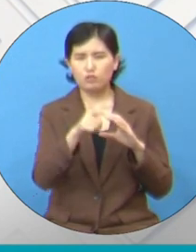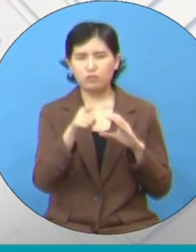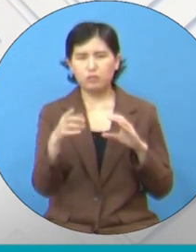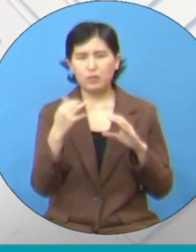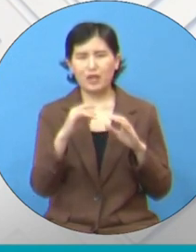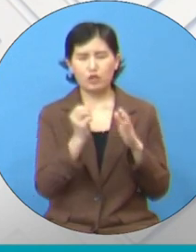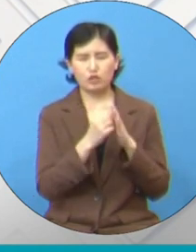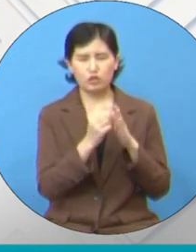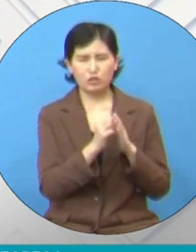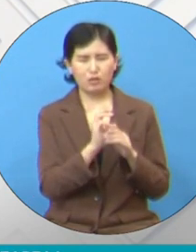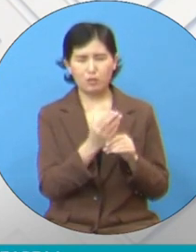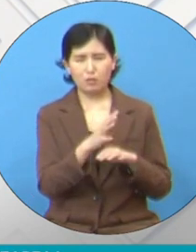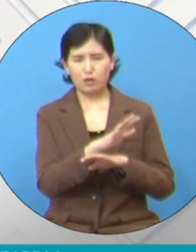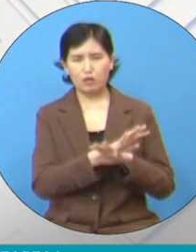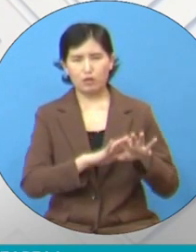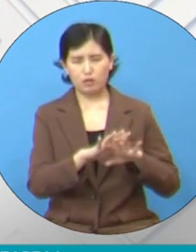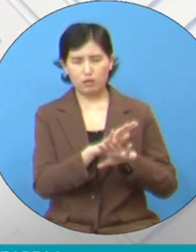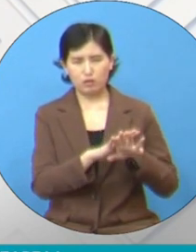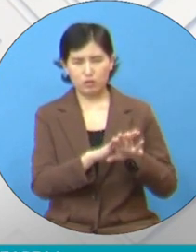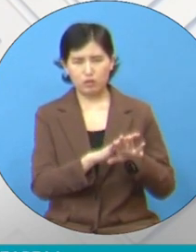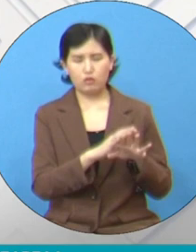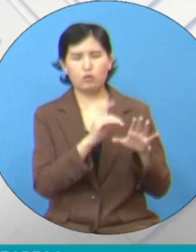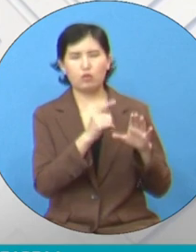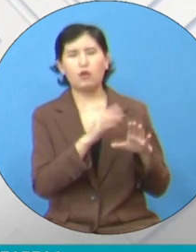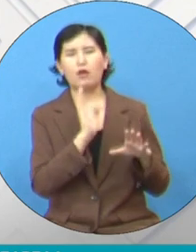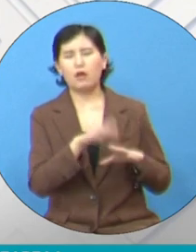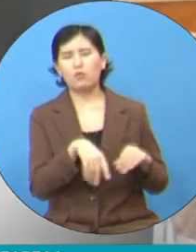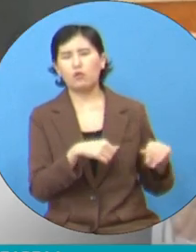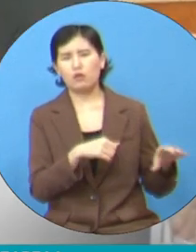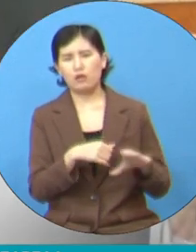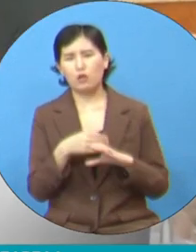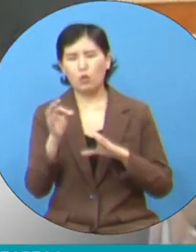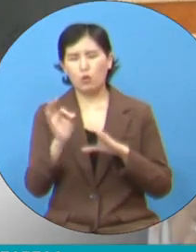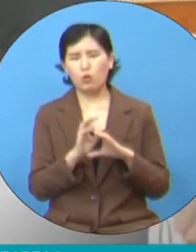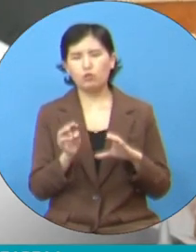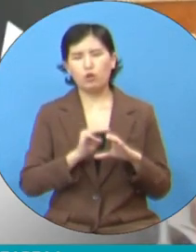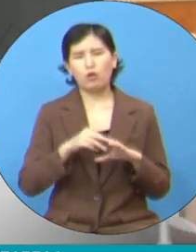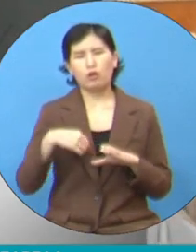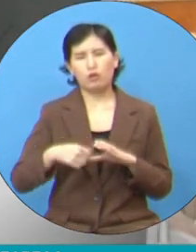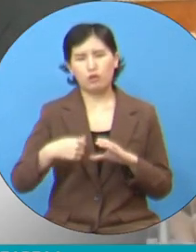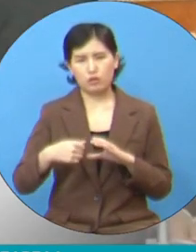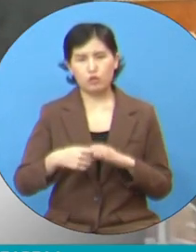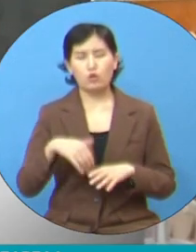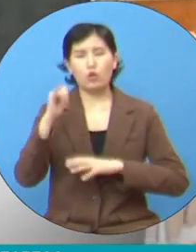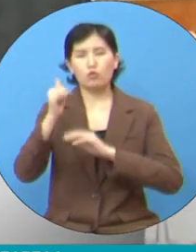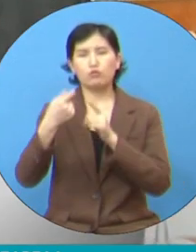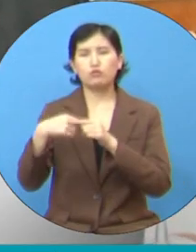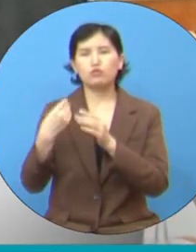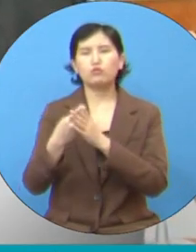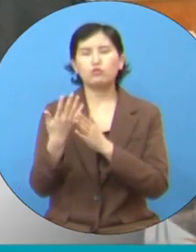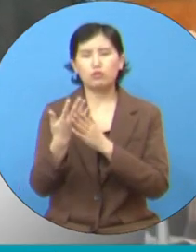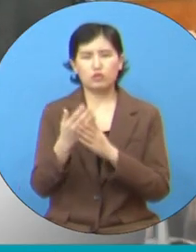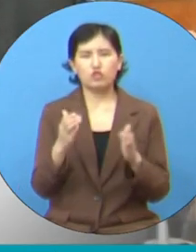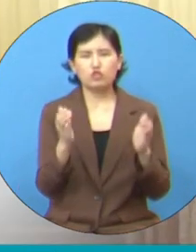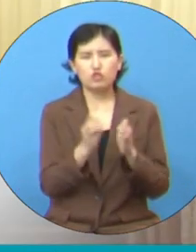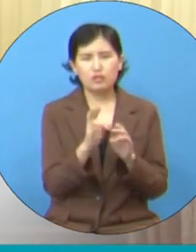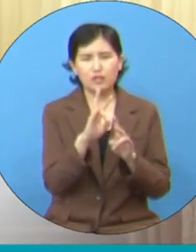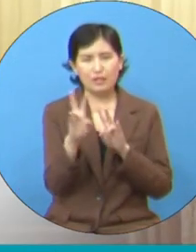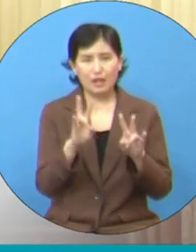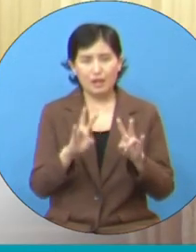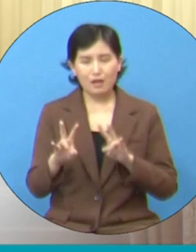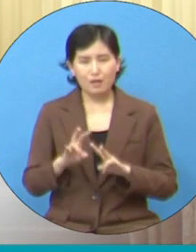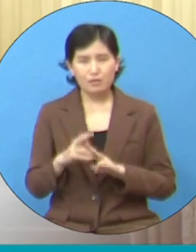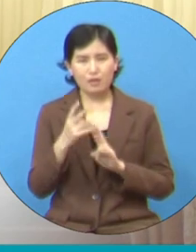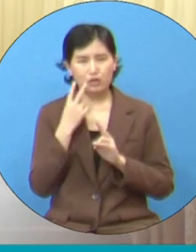заахгүй. Яруусаа нам одоо өөрийн эрх мэдлээр л одоо захиран зарцуулж байгаа. Олон улсын жишгээр олон жижиг намуудаа төсвөөс